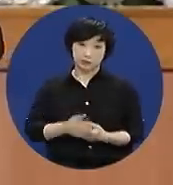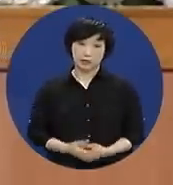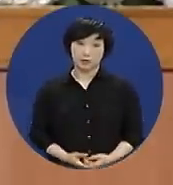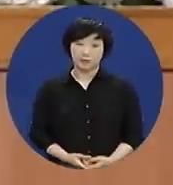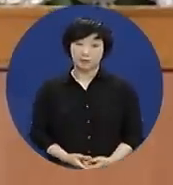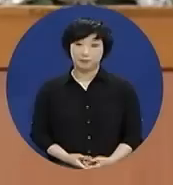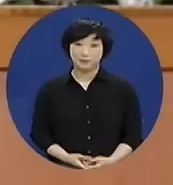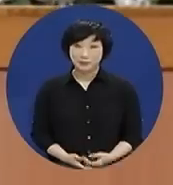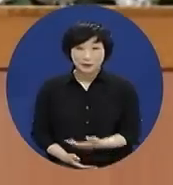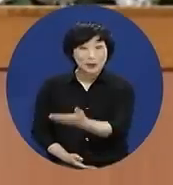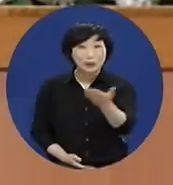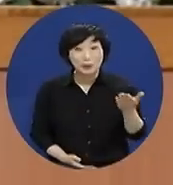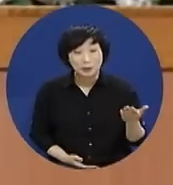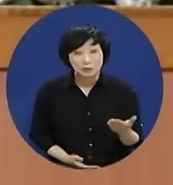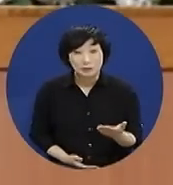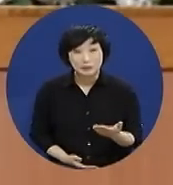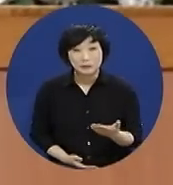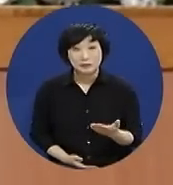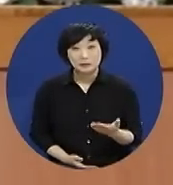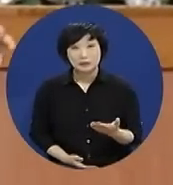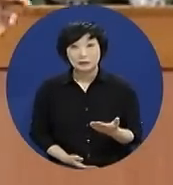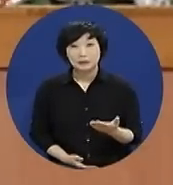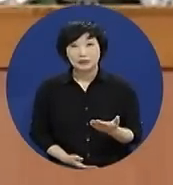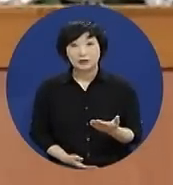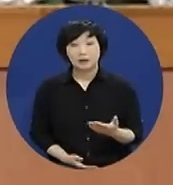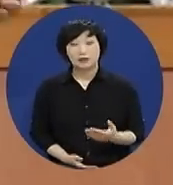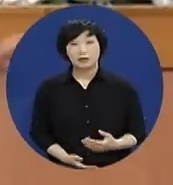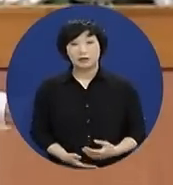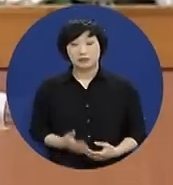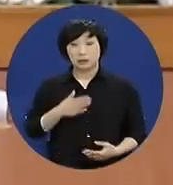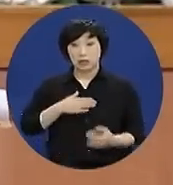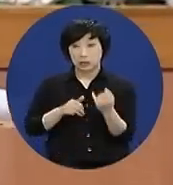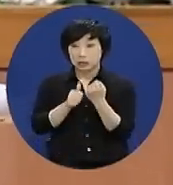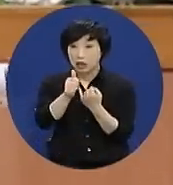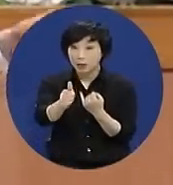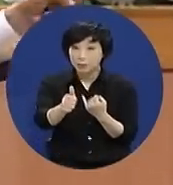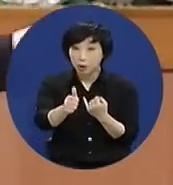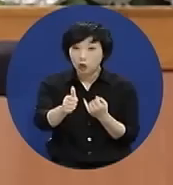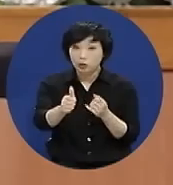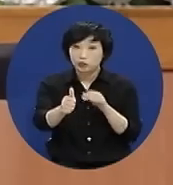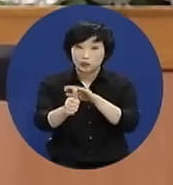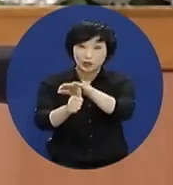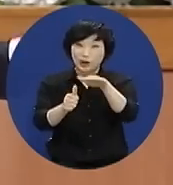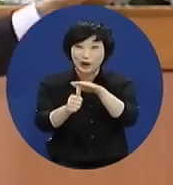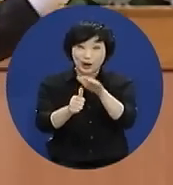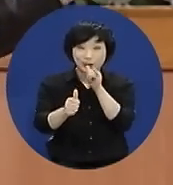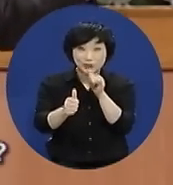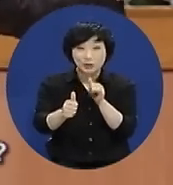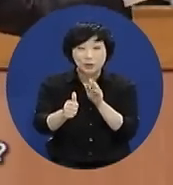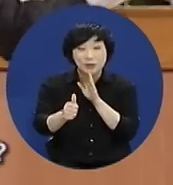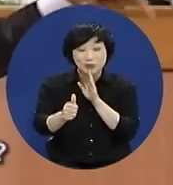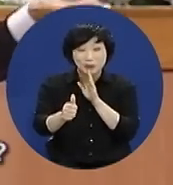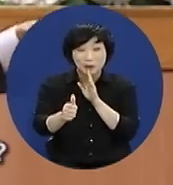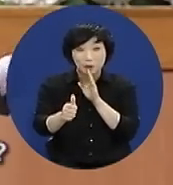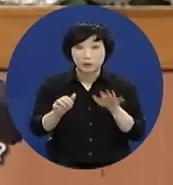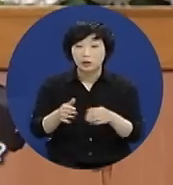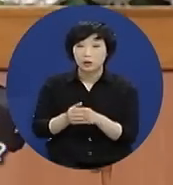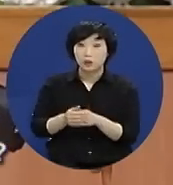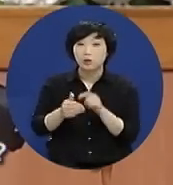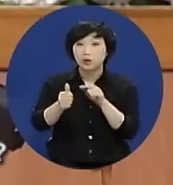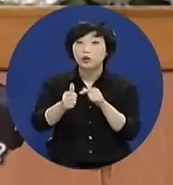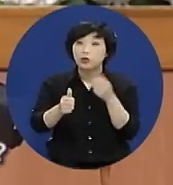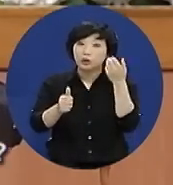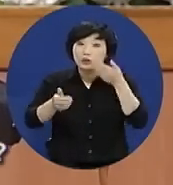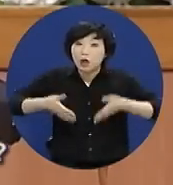ますそれなのにどうして自分の夫は愛しますか姑